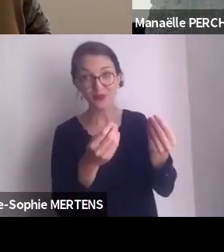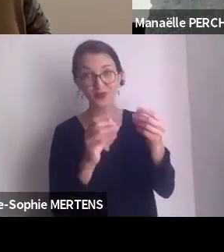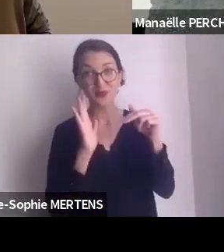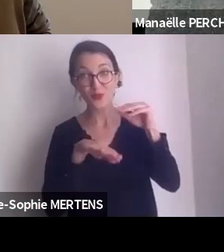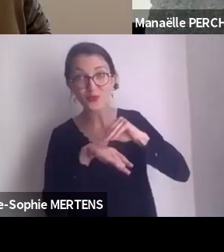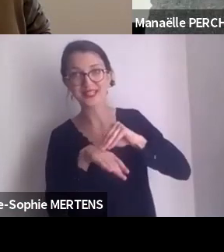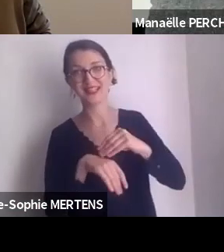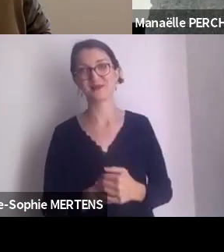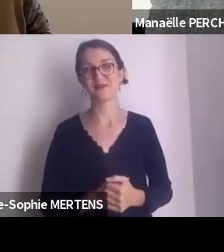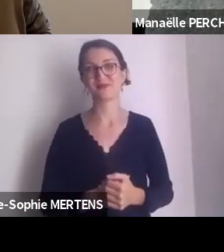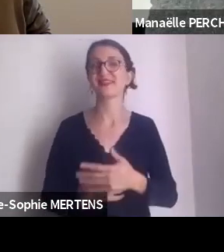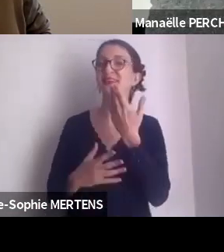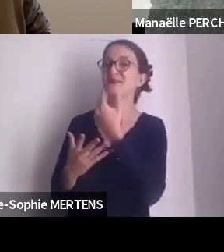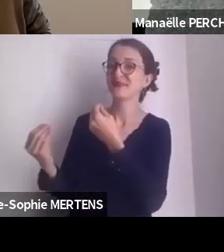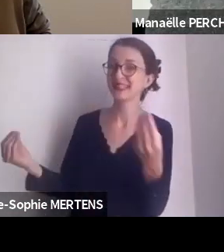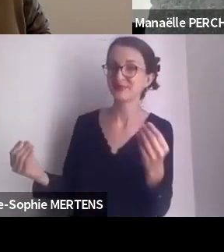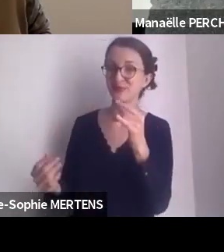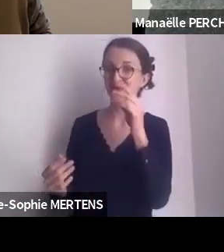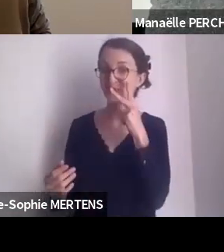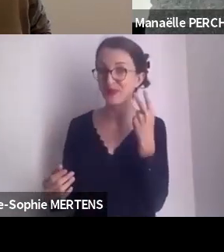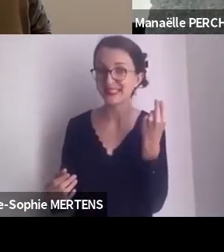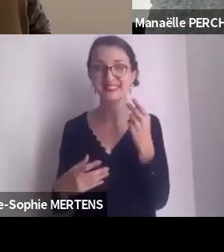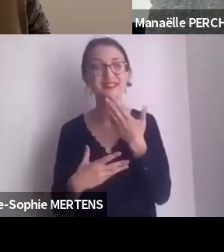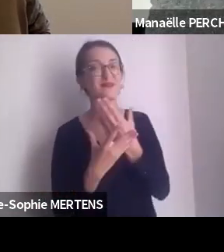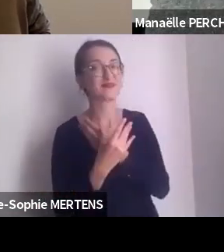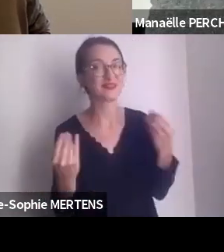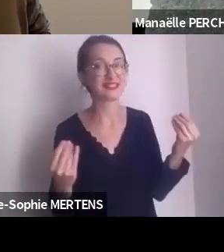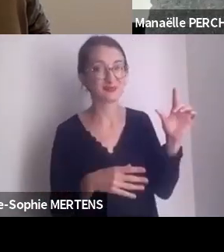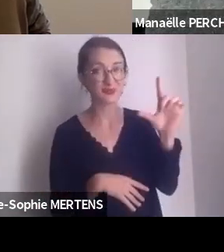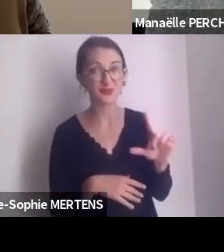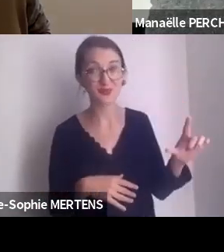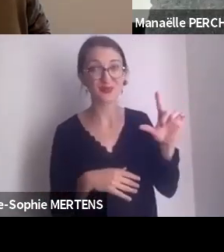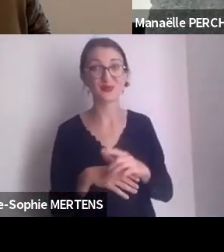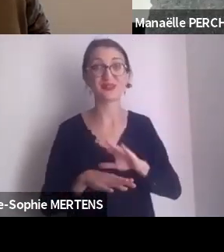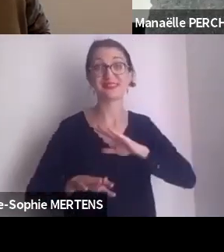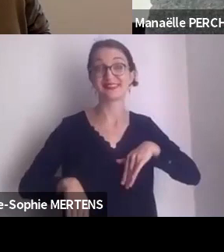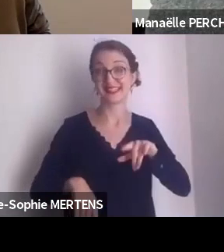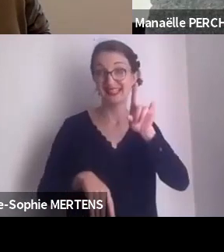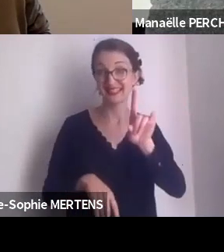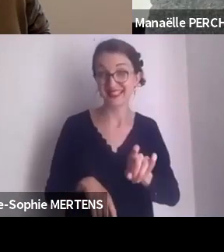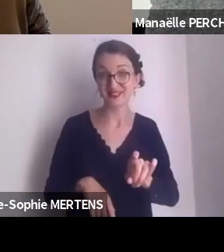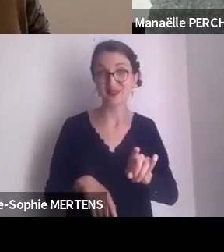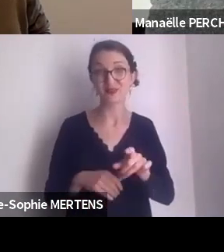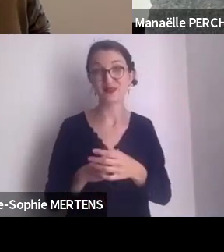Merci beaucoup WeManity, Laurent, pour vos réponses. Une question nous est posée